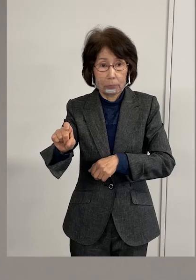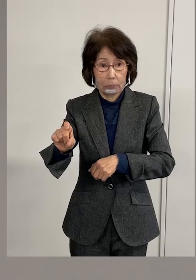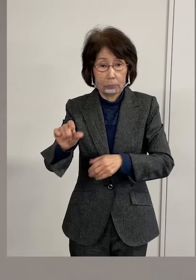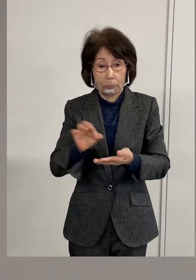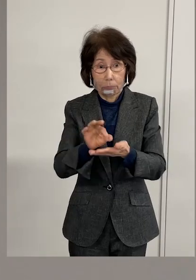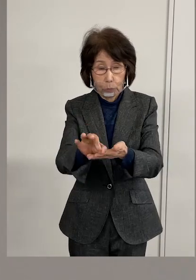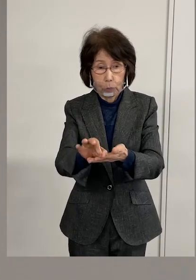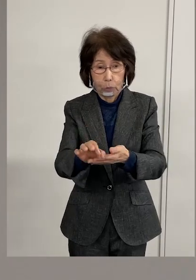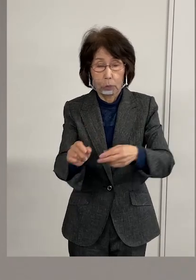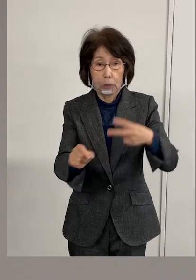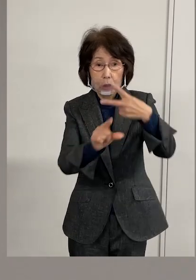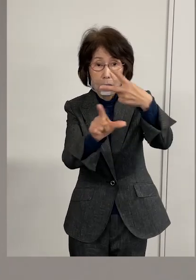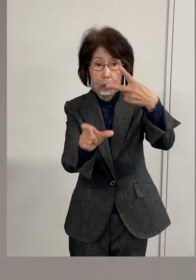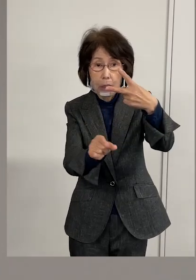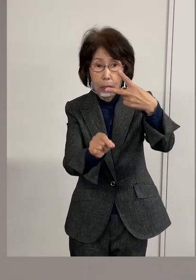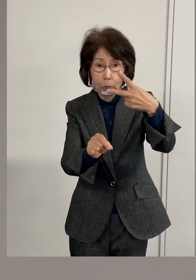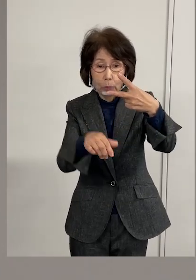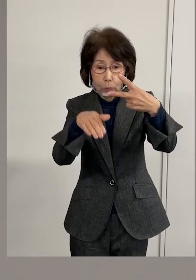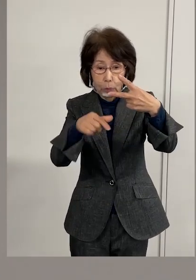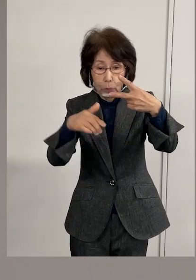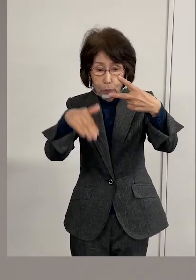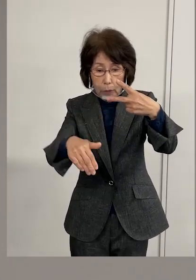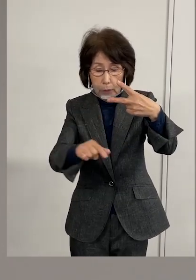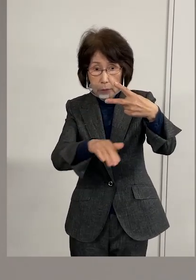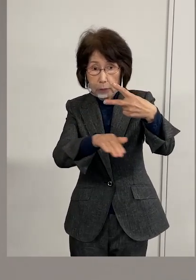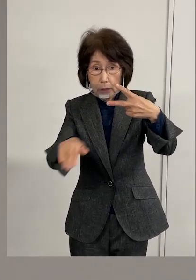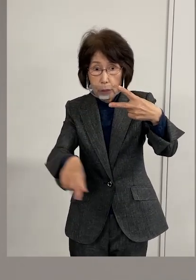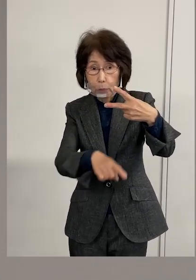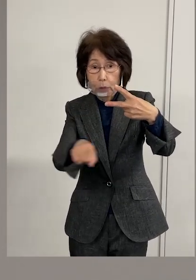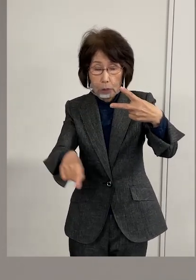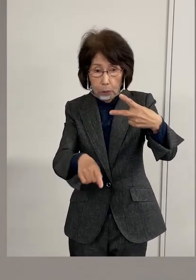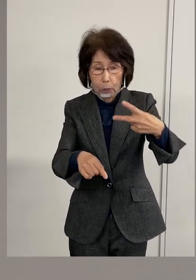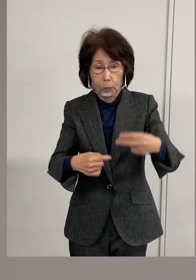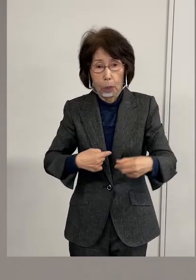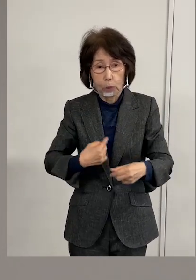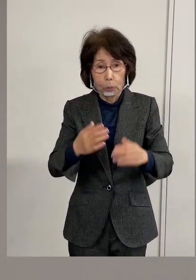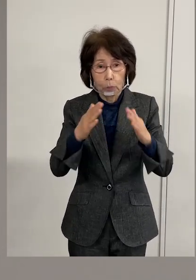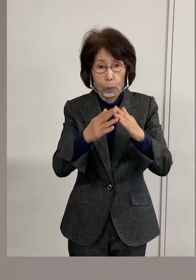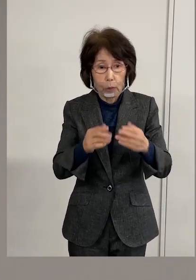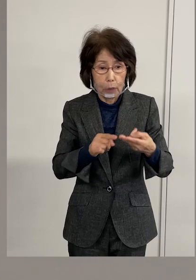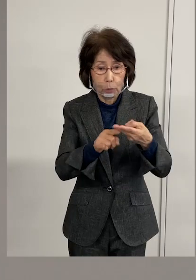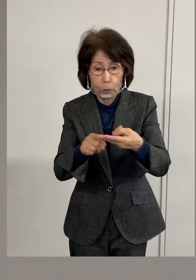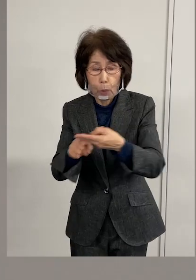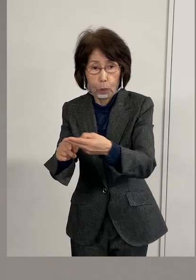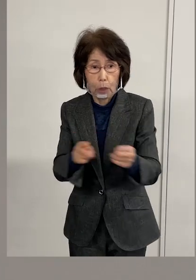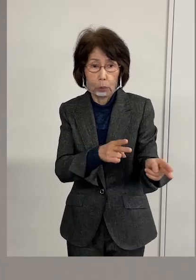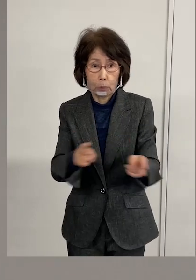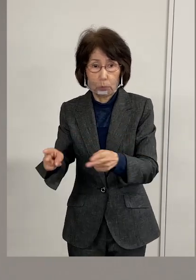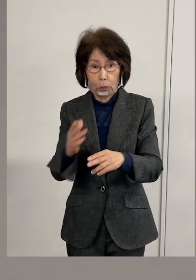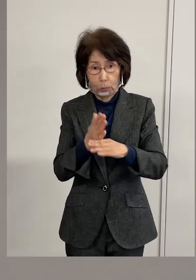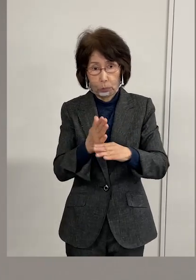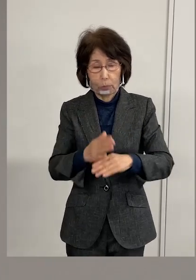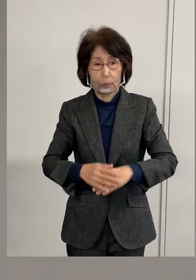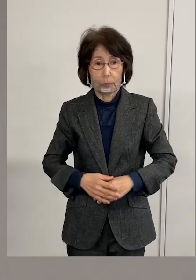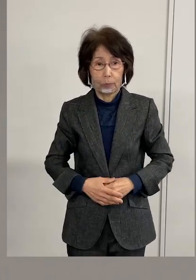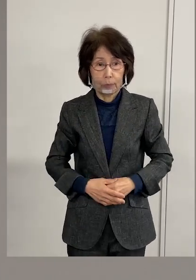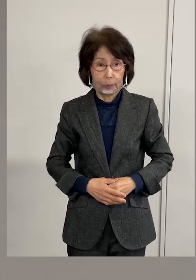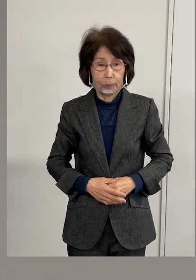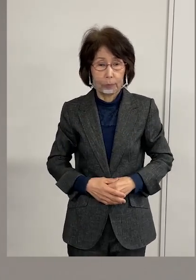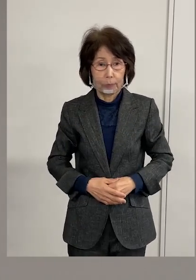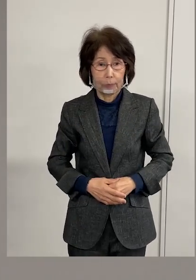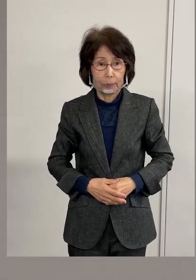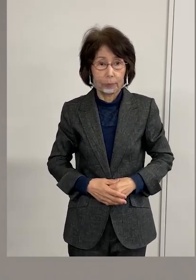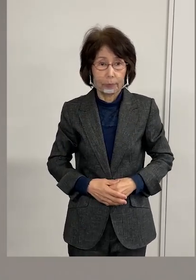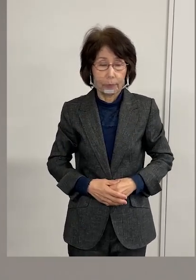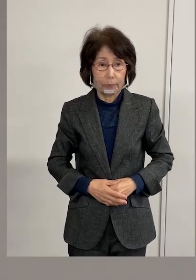まして、2月下旬にはご自宅に郵送をする予定をするということで、今準備を進めております。